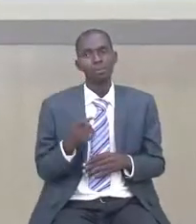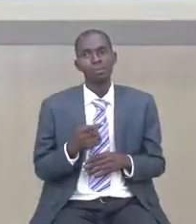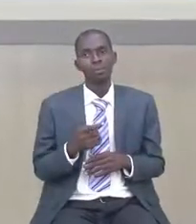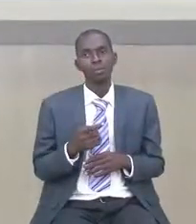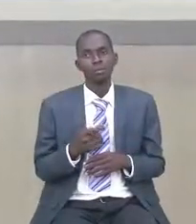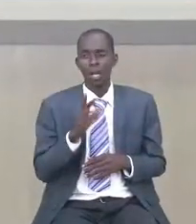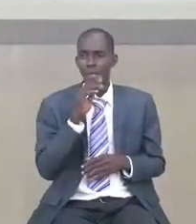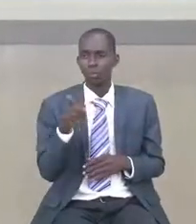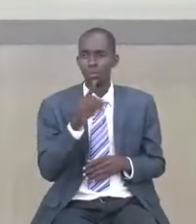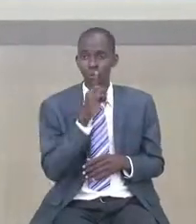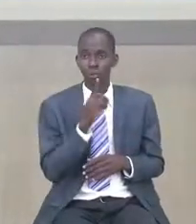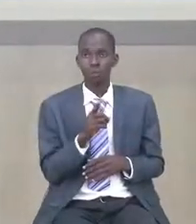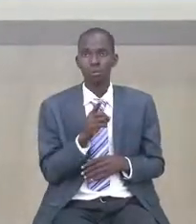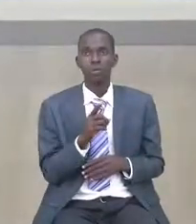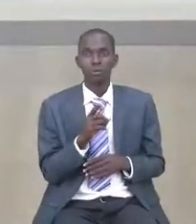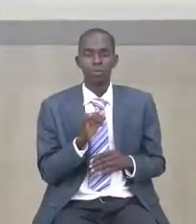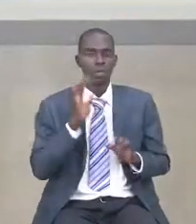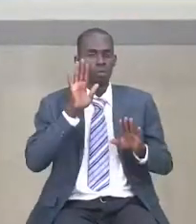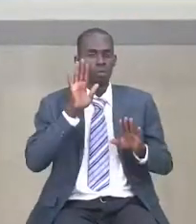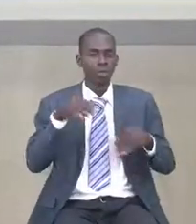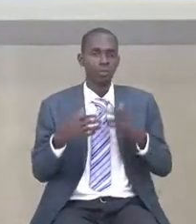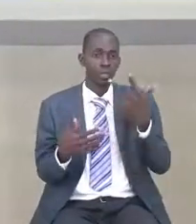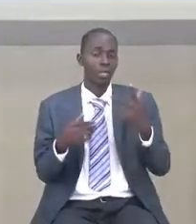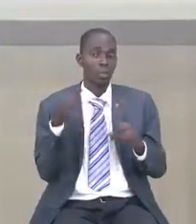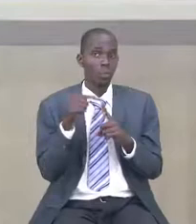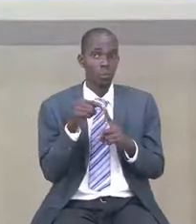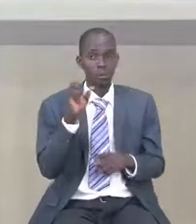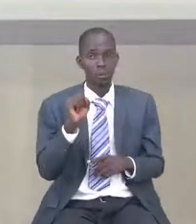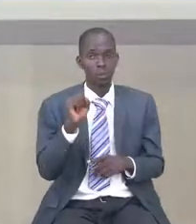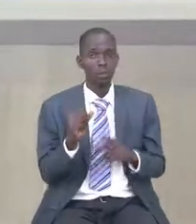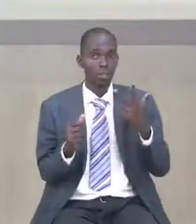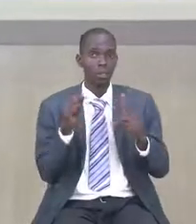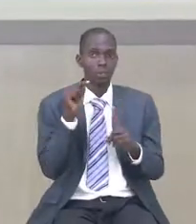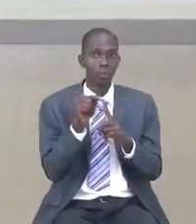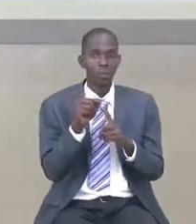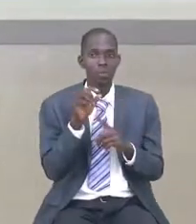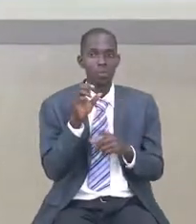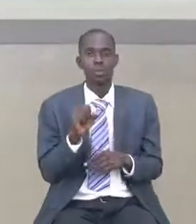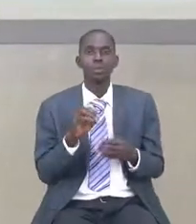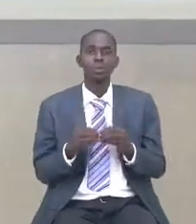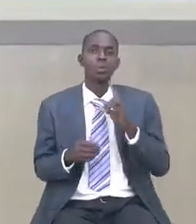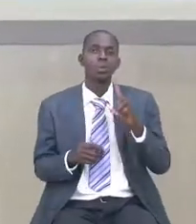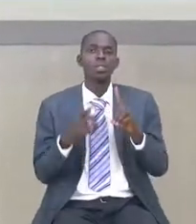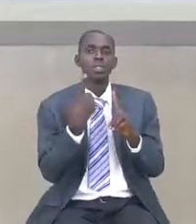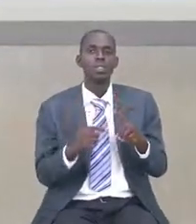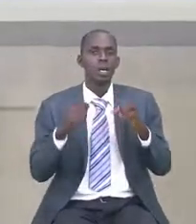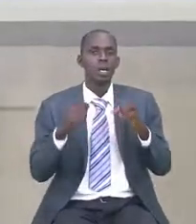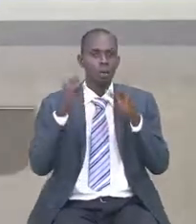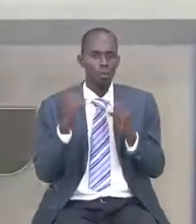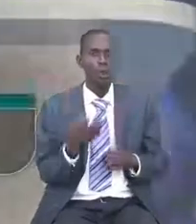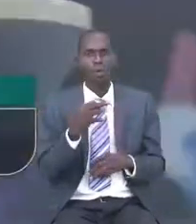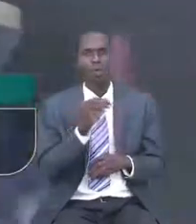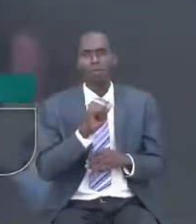Et je vais vous donner trois points. Premièrement, premier point, la puissance d'une